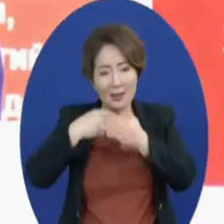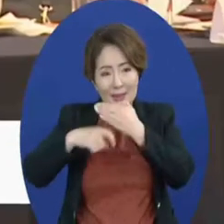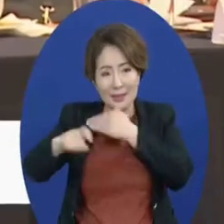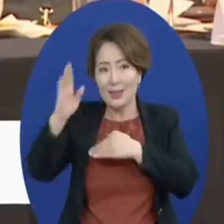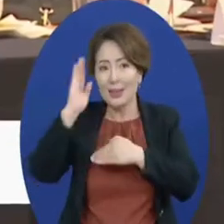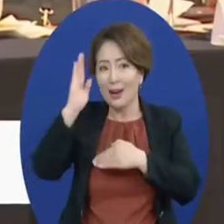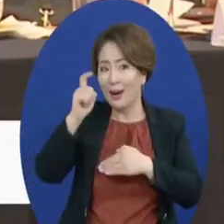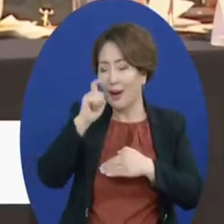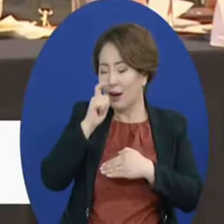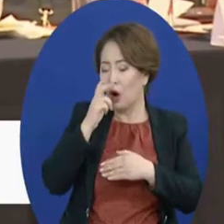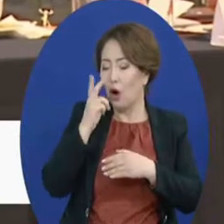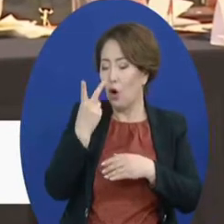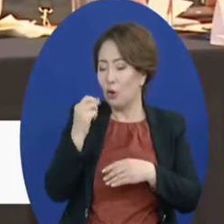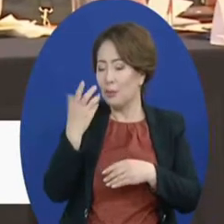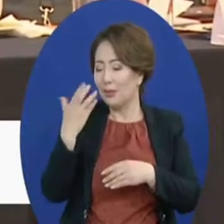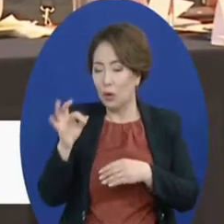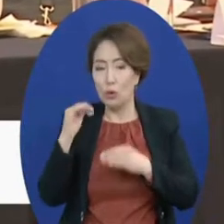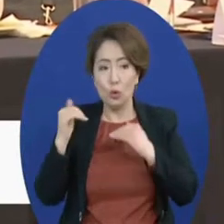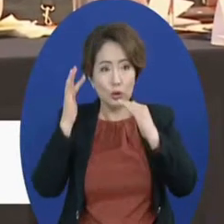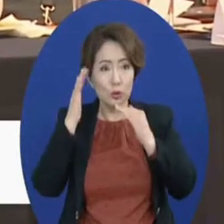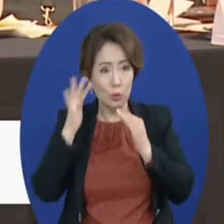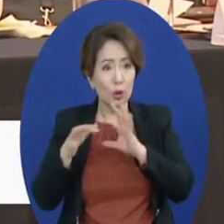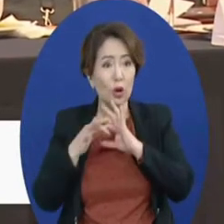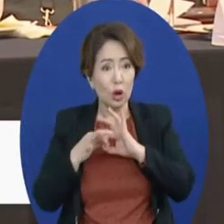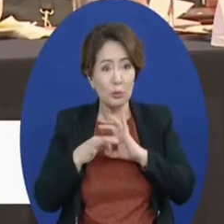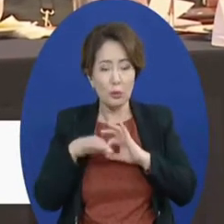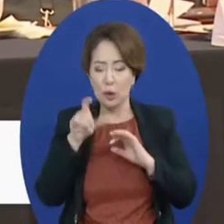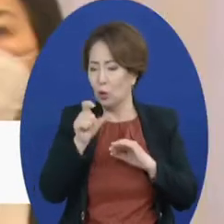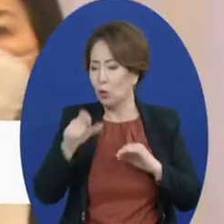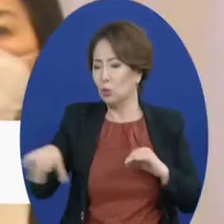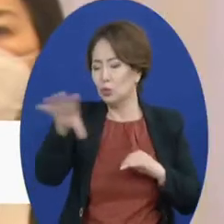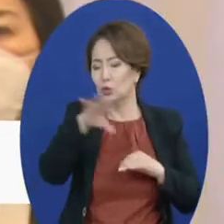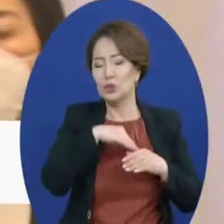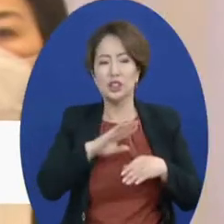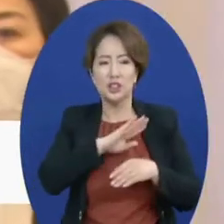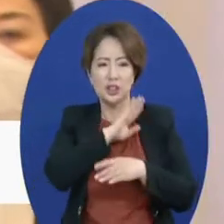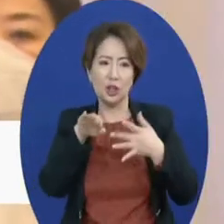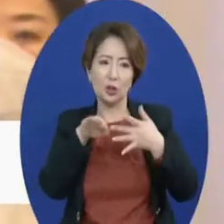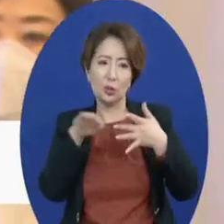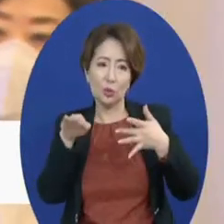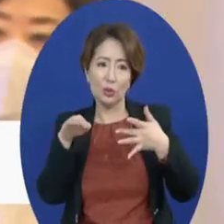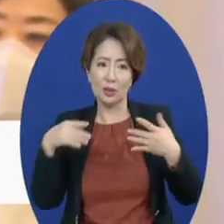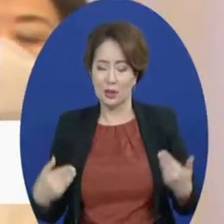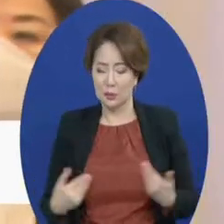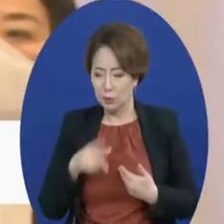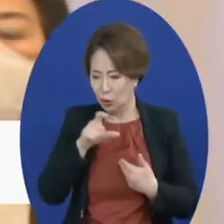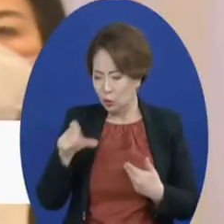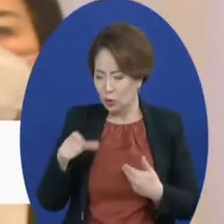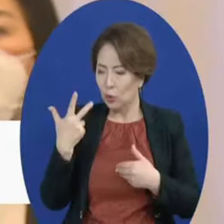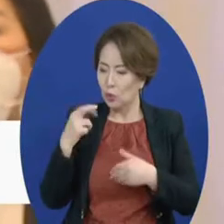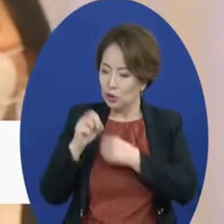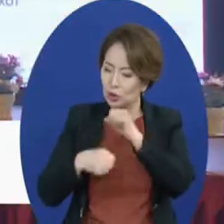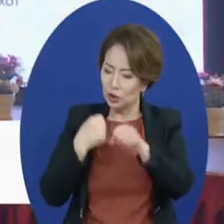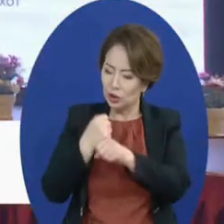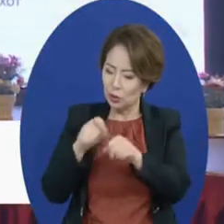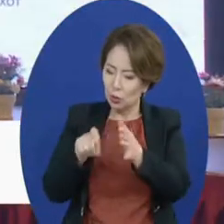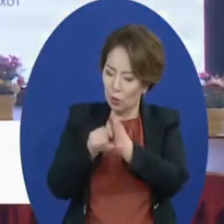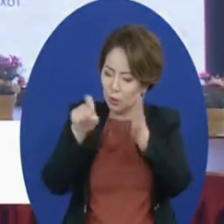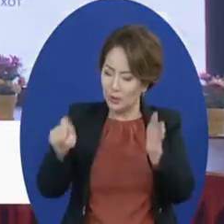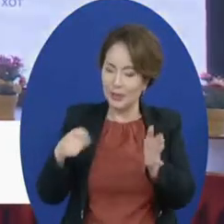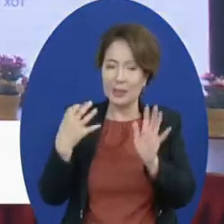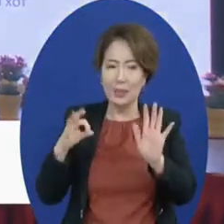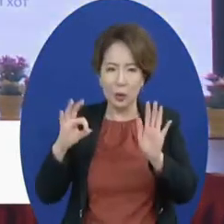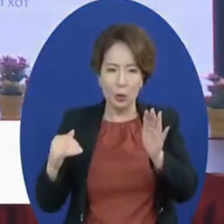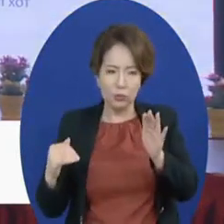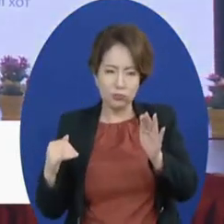хугацааны хөгжлийн бодлоготой холбоотой юм. Энд хүн амын дунд эзлэх чинээлэг дундаж давхаргыг 30 жилийн хугацаанд 80% хүргэх зорилт туссан. Чинээлэг